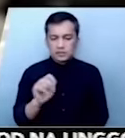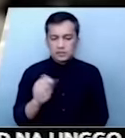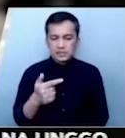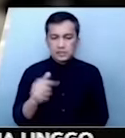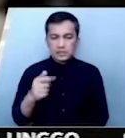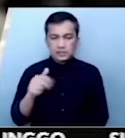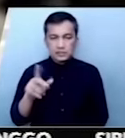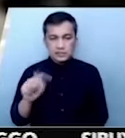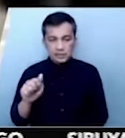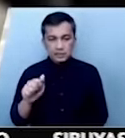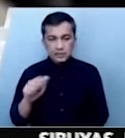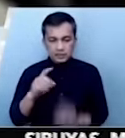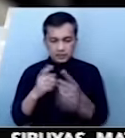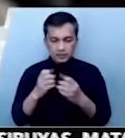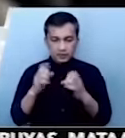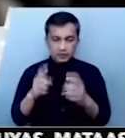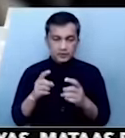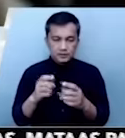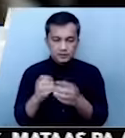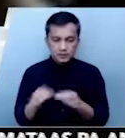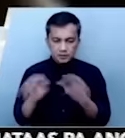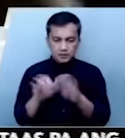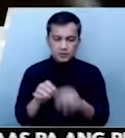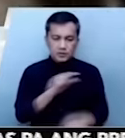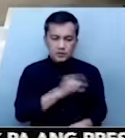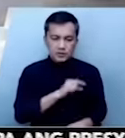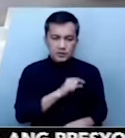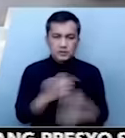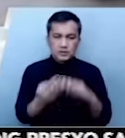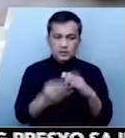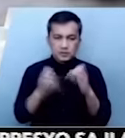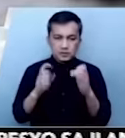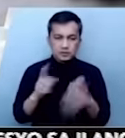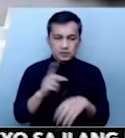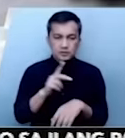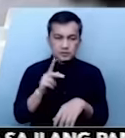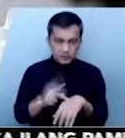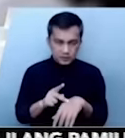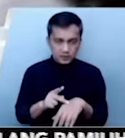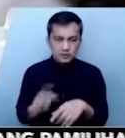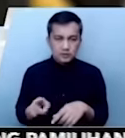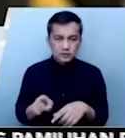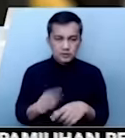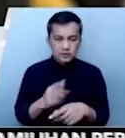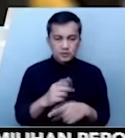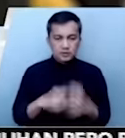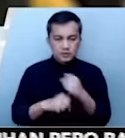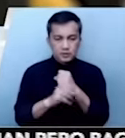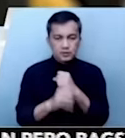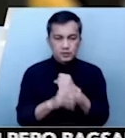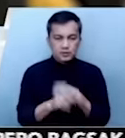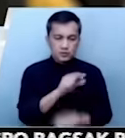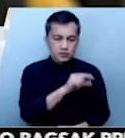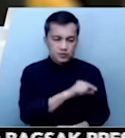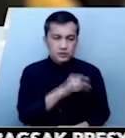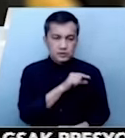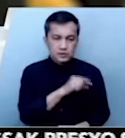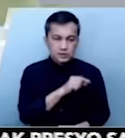saan pinapahalagahan ang kalidad ng basic education sa bansa habang pinopromote ang kalidad at kapakanan ng mga